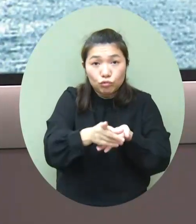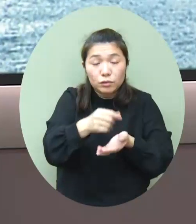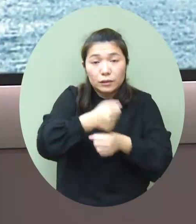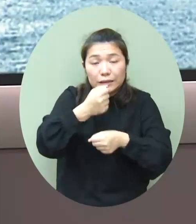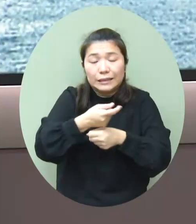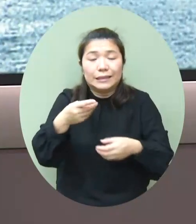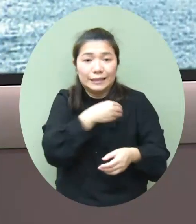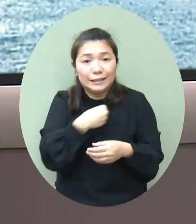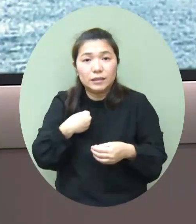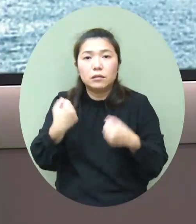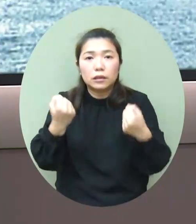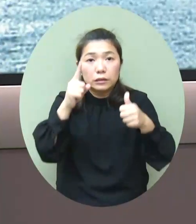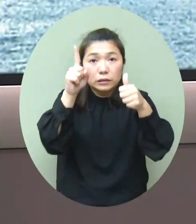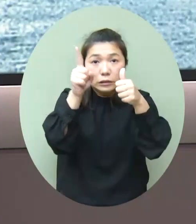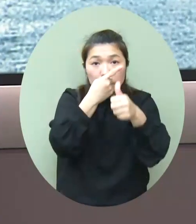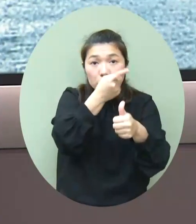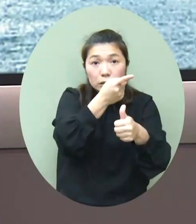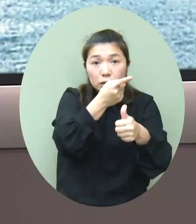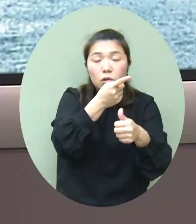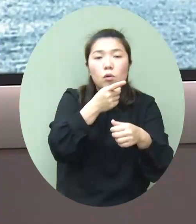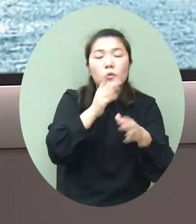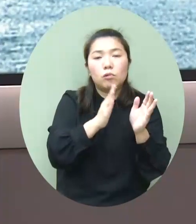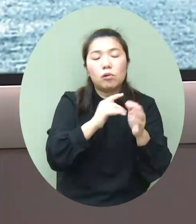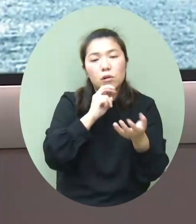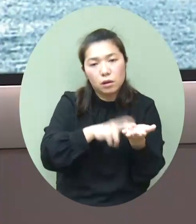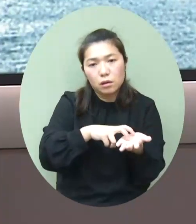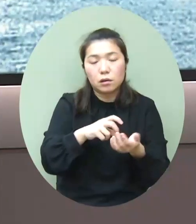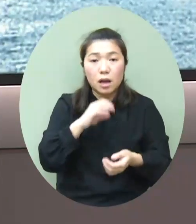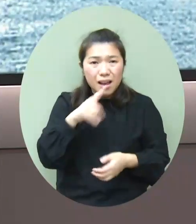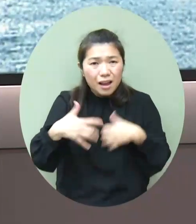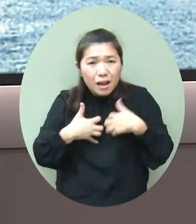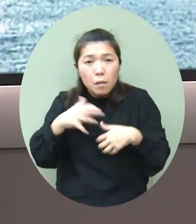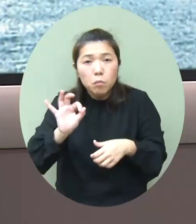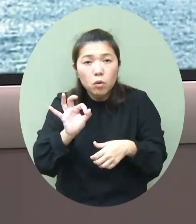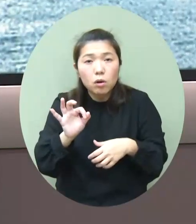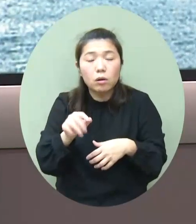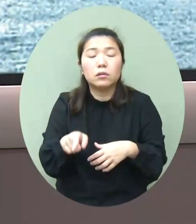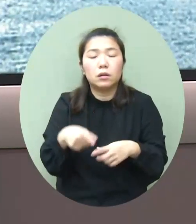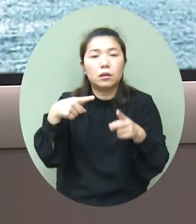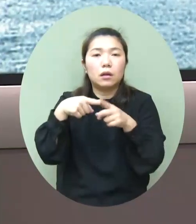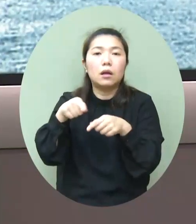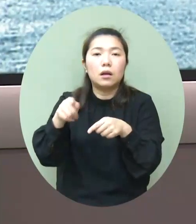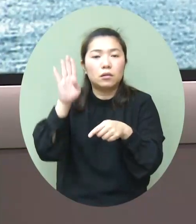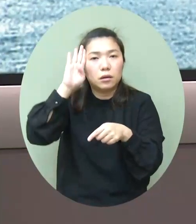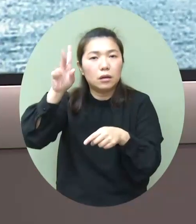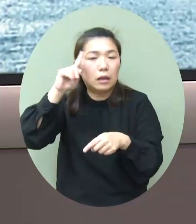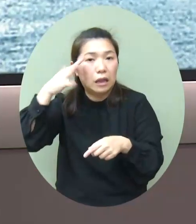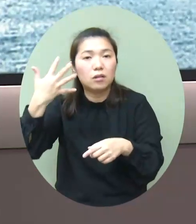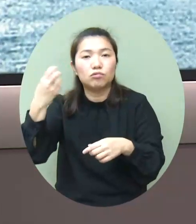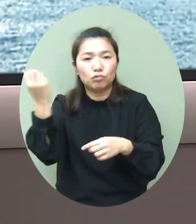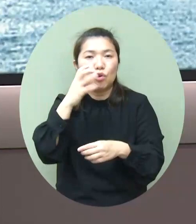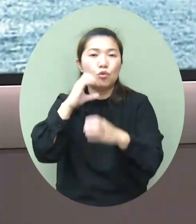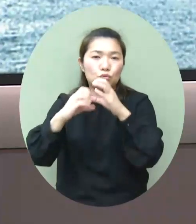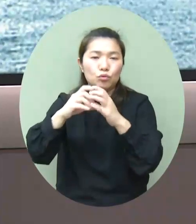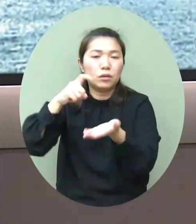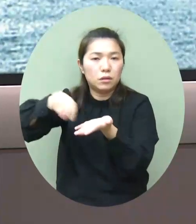诊。另外专职的门诊会处理第一的优先个案，不那么